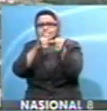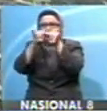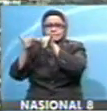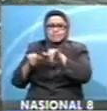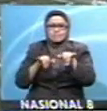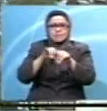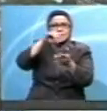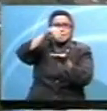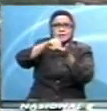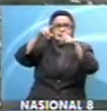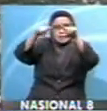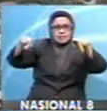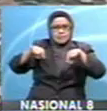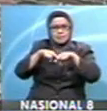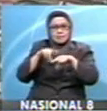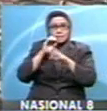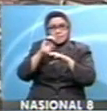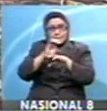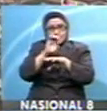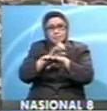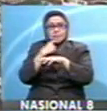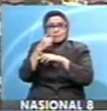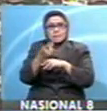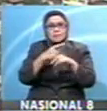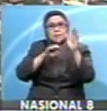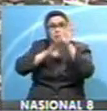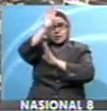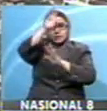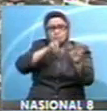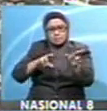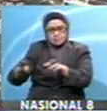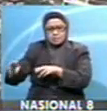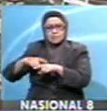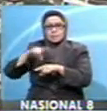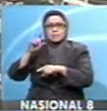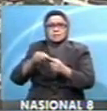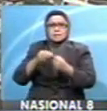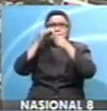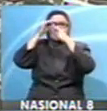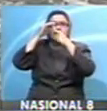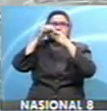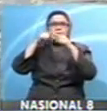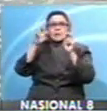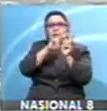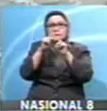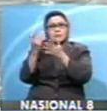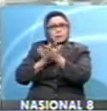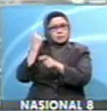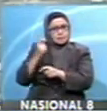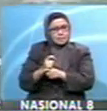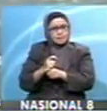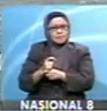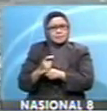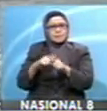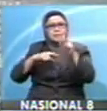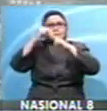Emas beliau memberi jaminan pembangunan yang dirancang akan memastikan keunikan Kampung Baru akan terus dikekalkan bangunan-bangunan